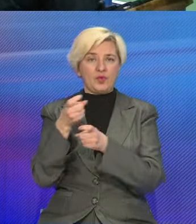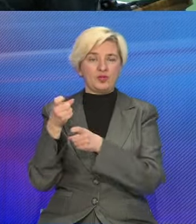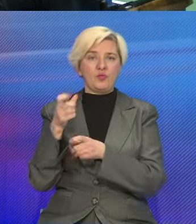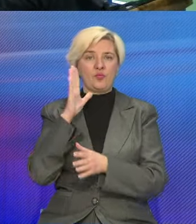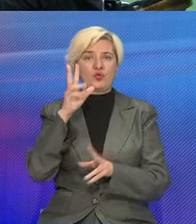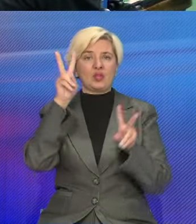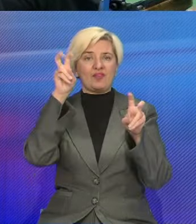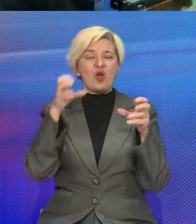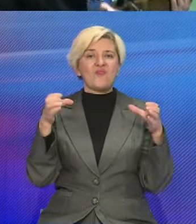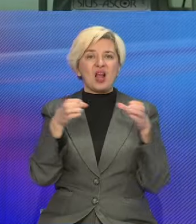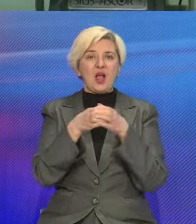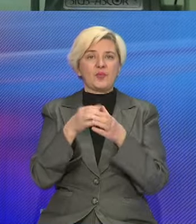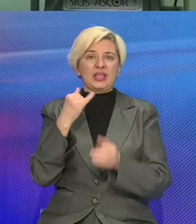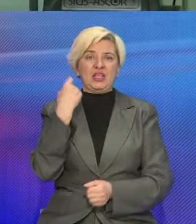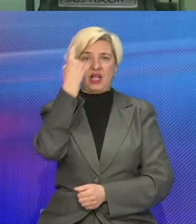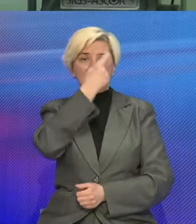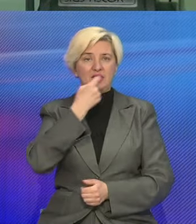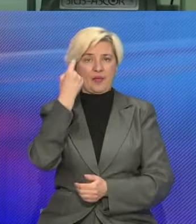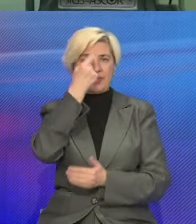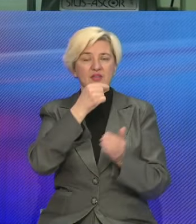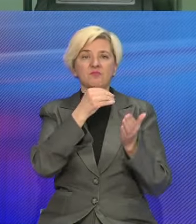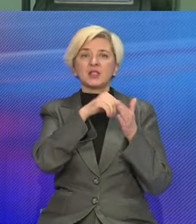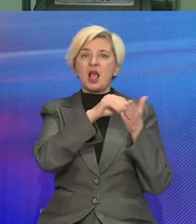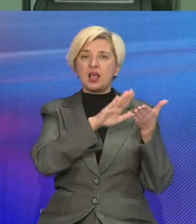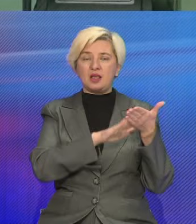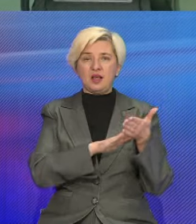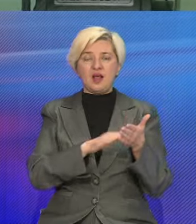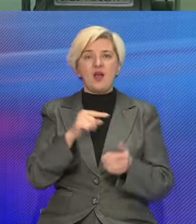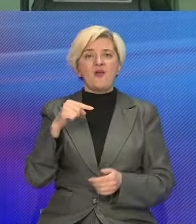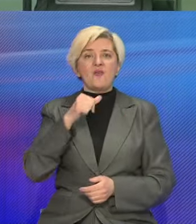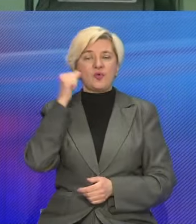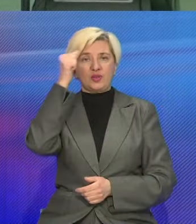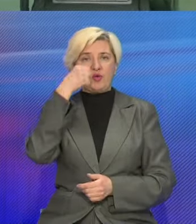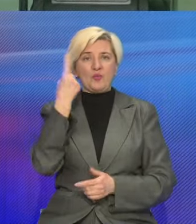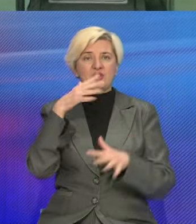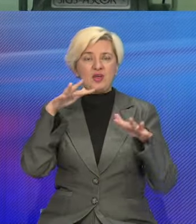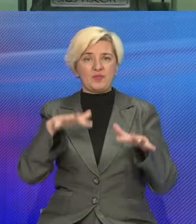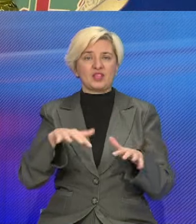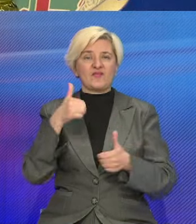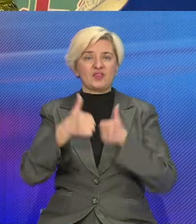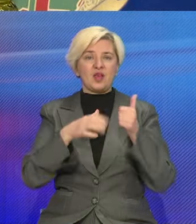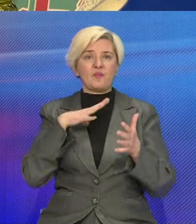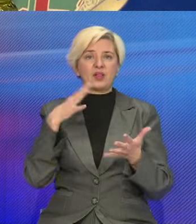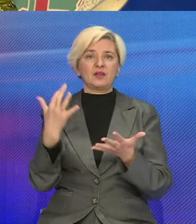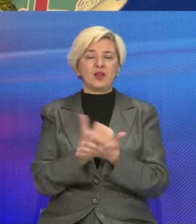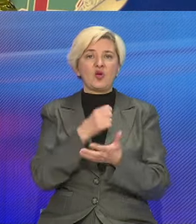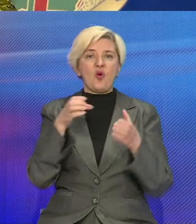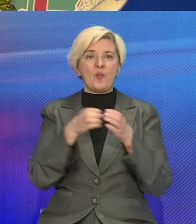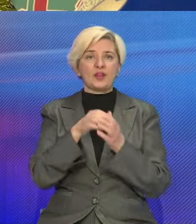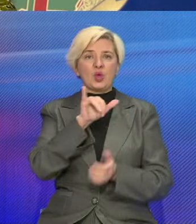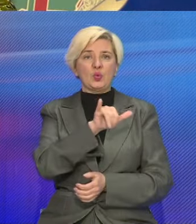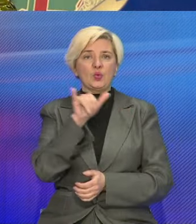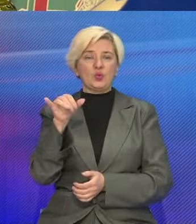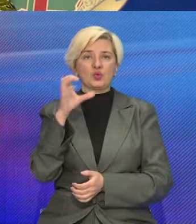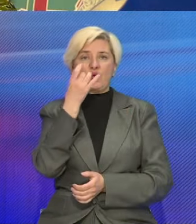названі у командным і особистым заліках. До слова літось, перше місце у споборніствах завоєвала команда УУЗ Гродзінського